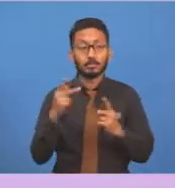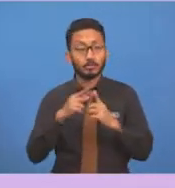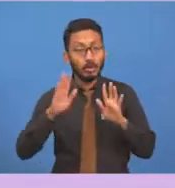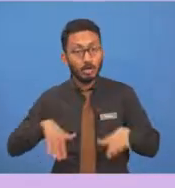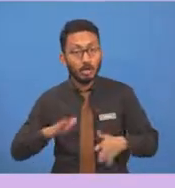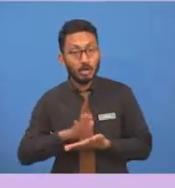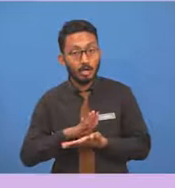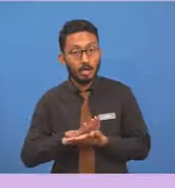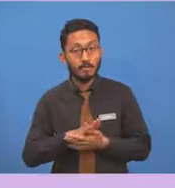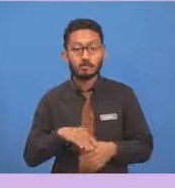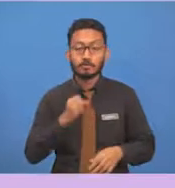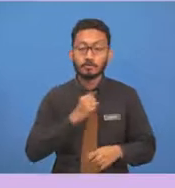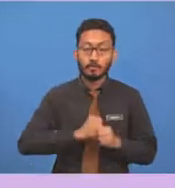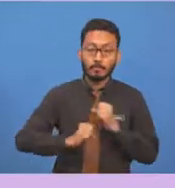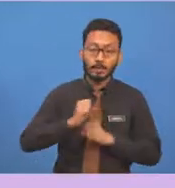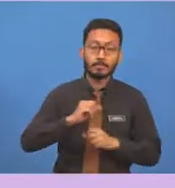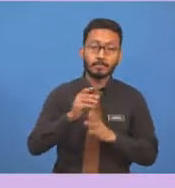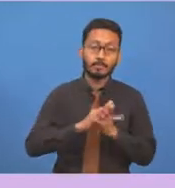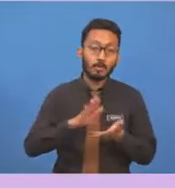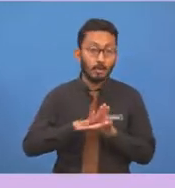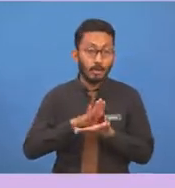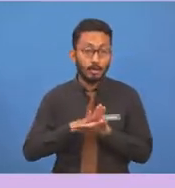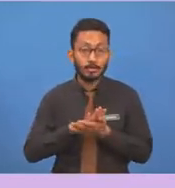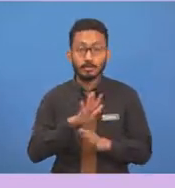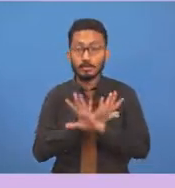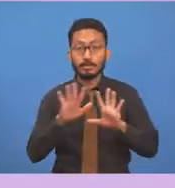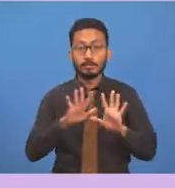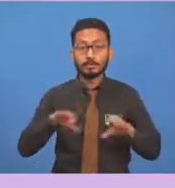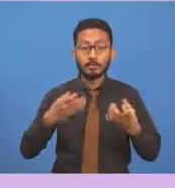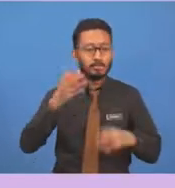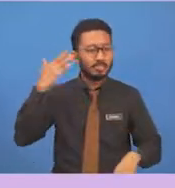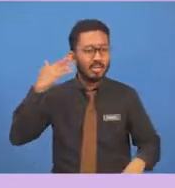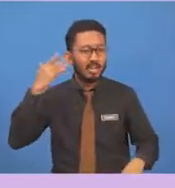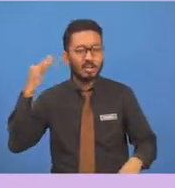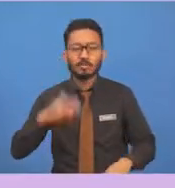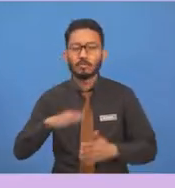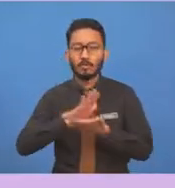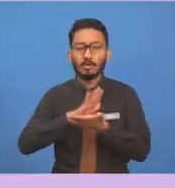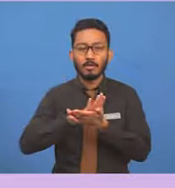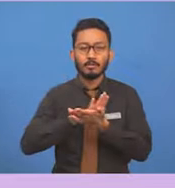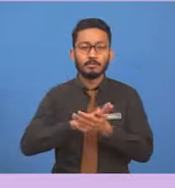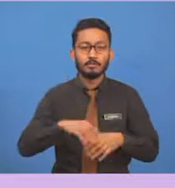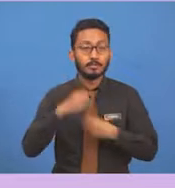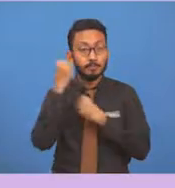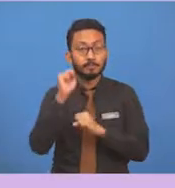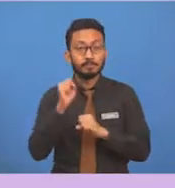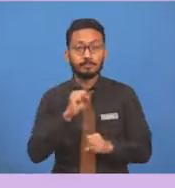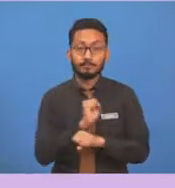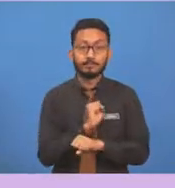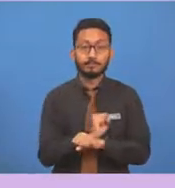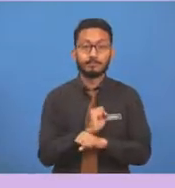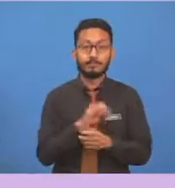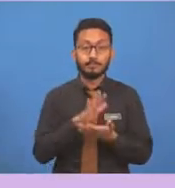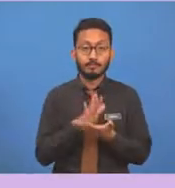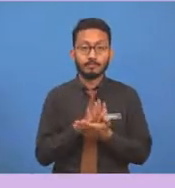sekolah, tidak membuat bising di sekolah, menyiapkan kerja sekolah yang diberikan